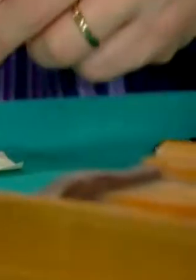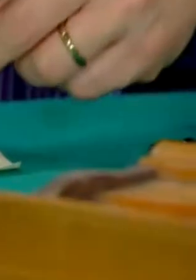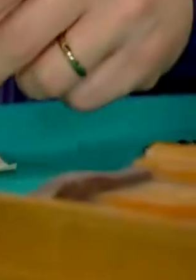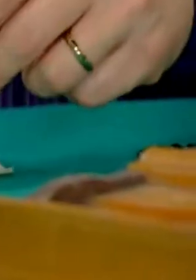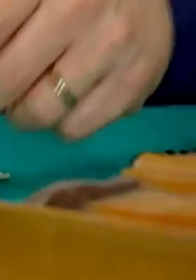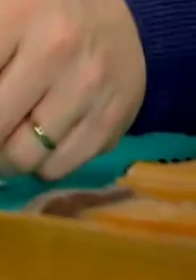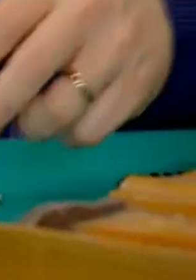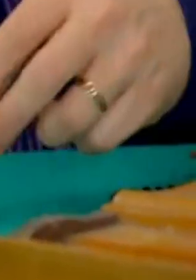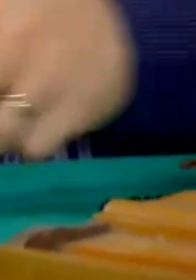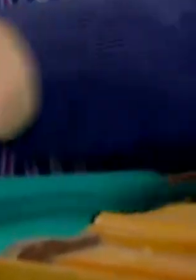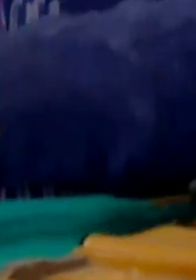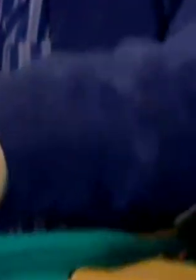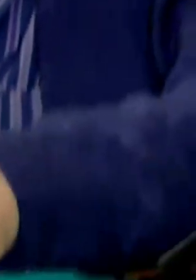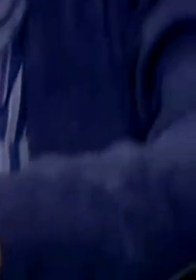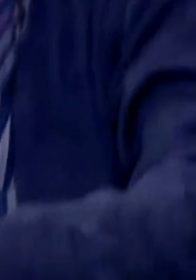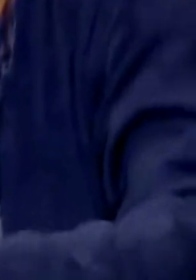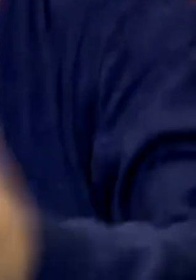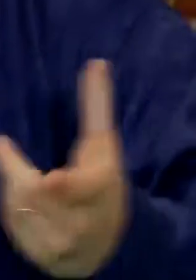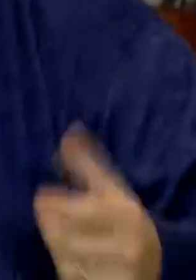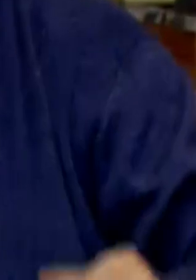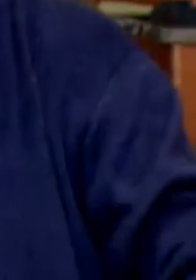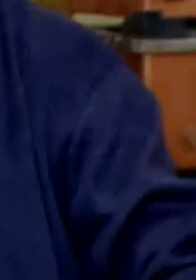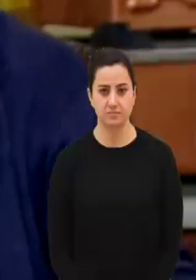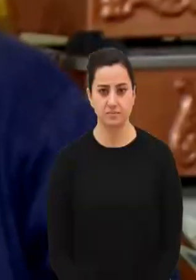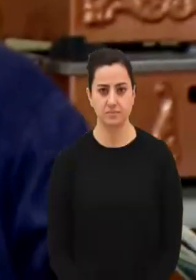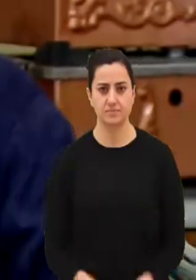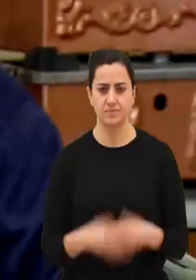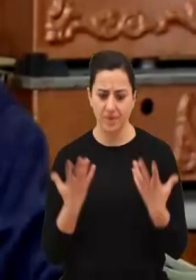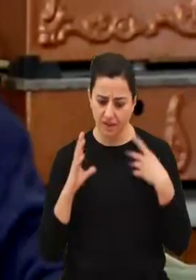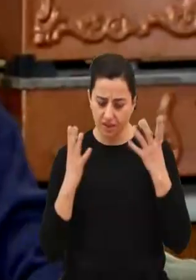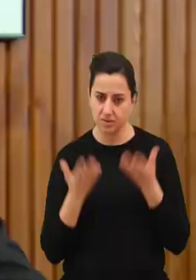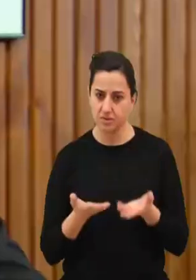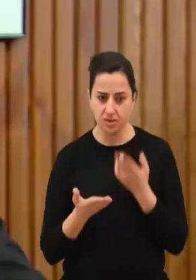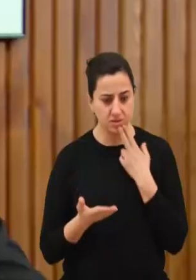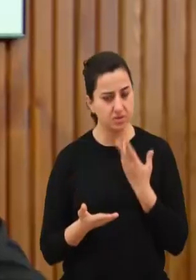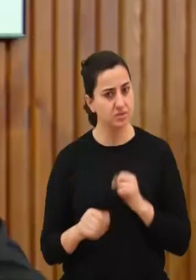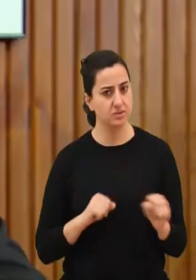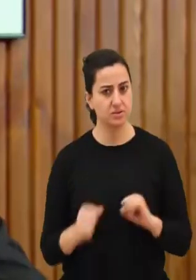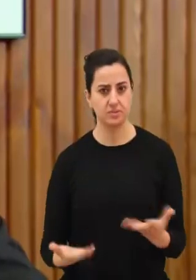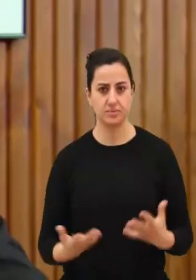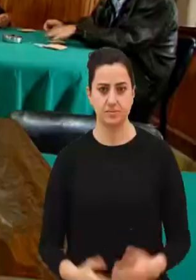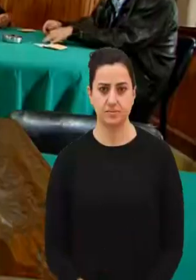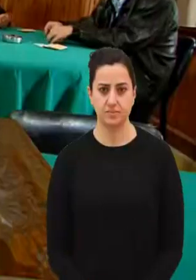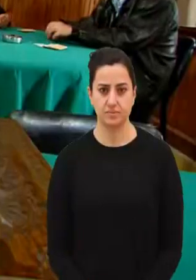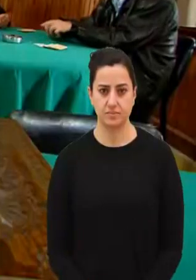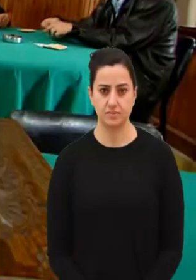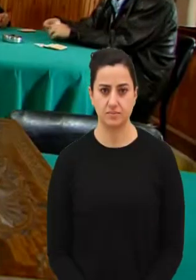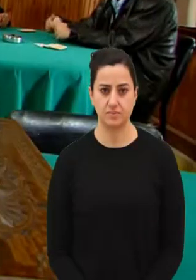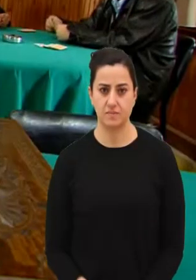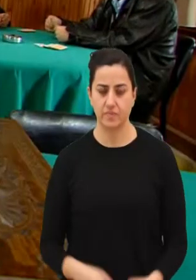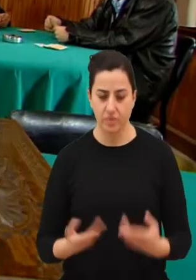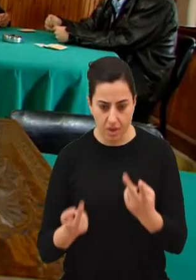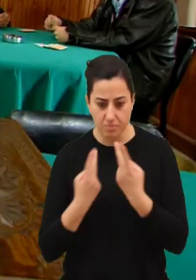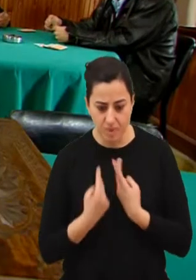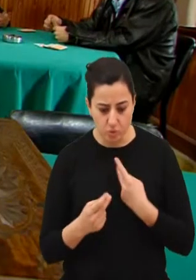Mesut kupanın yırtık parçalarını bir araya getirmeye çalışıyor. Deli edecek beni bu kadın ya. Deli edecek beni bu kadın ya. Sen